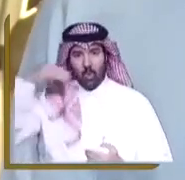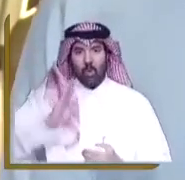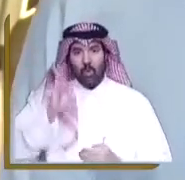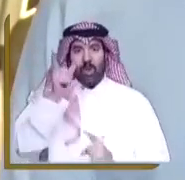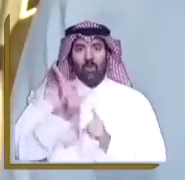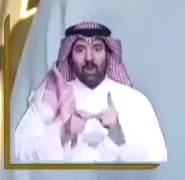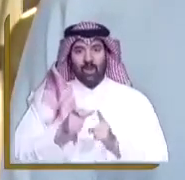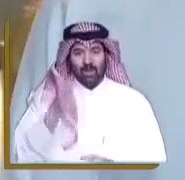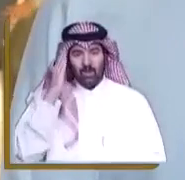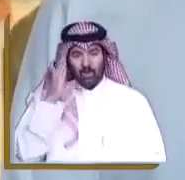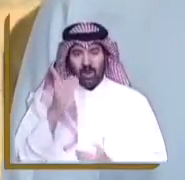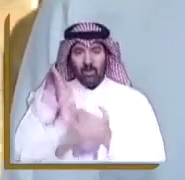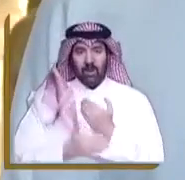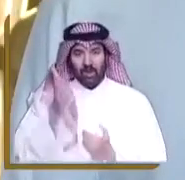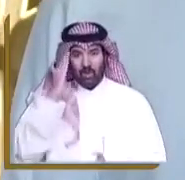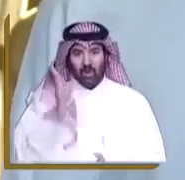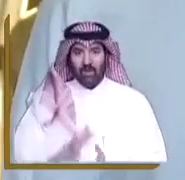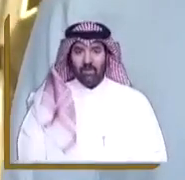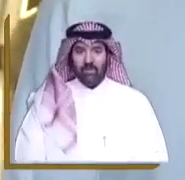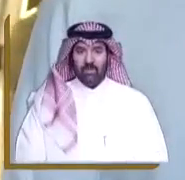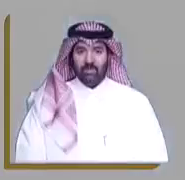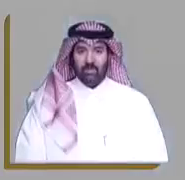ولي العهد. شكرا لك خالد.